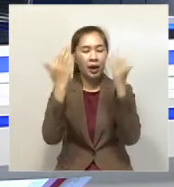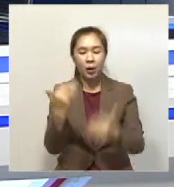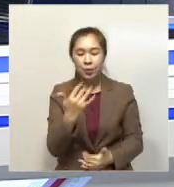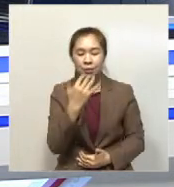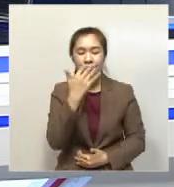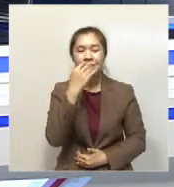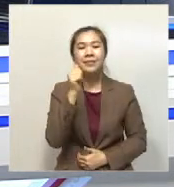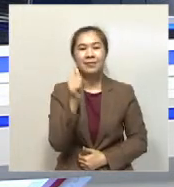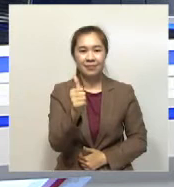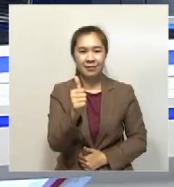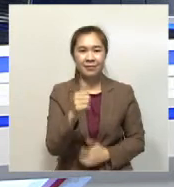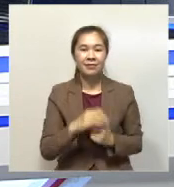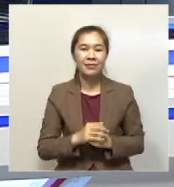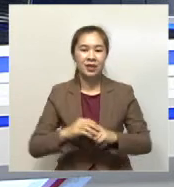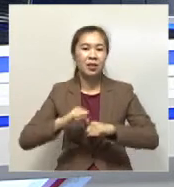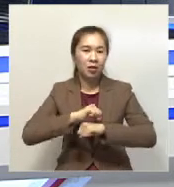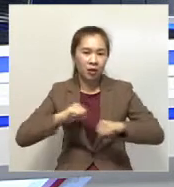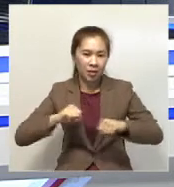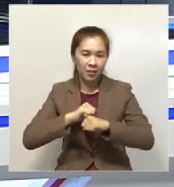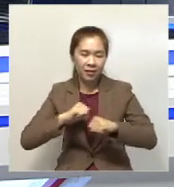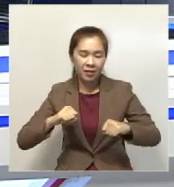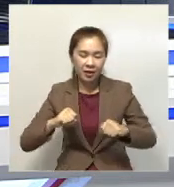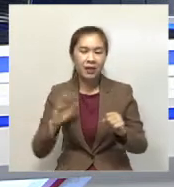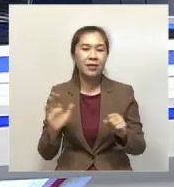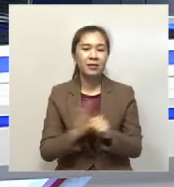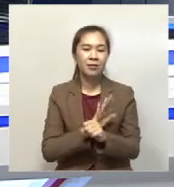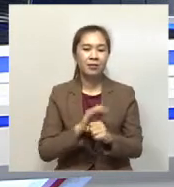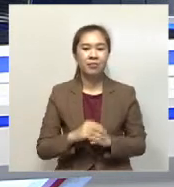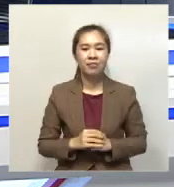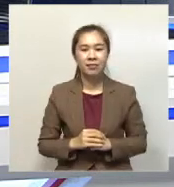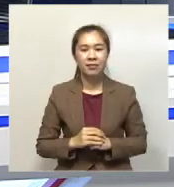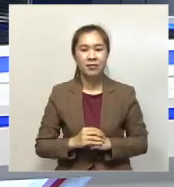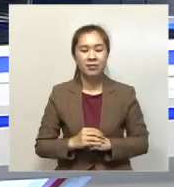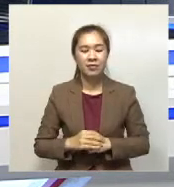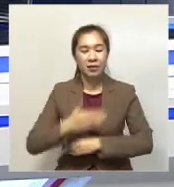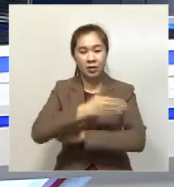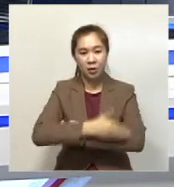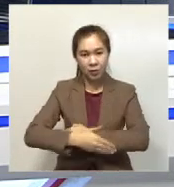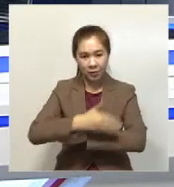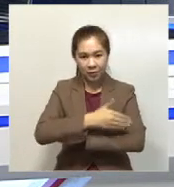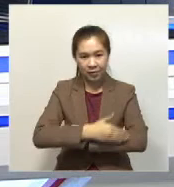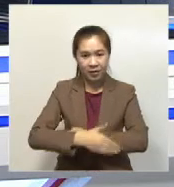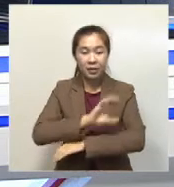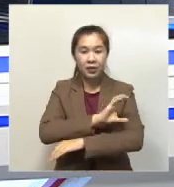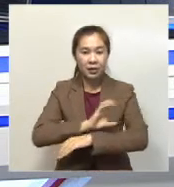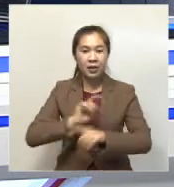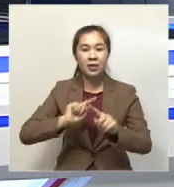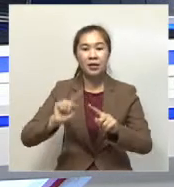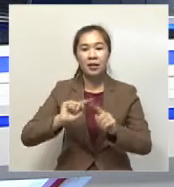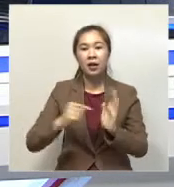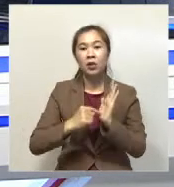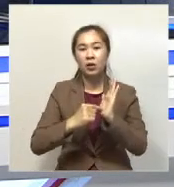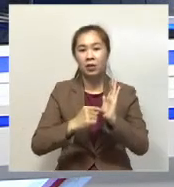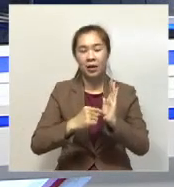ากยิ่งขึ้น เวลาออกกำลังกายก็ได้ออกกำลังกายเต็มที่นะคะแล้วก็ยังย้ำเรื่องของอย่างรถไฟหรือว่าตามสถานีต่างๆเนี่ยเวลาไปเที่ยวยกตัวอย่